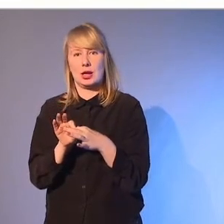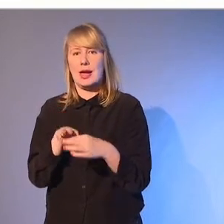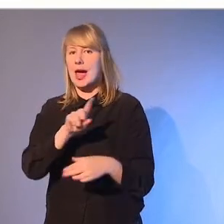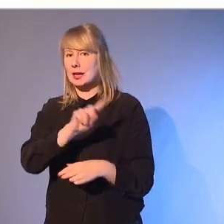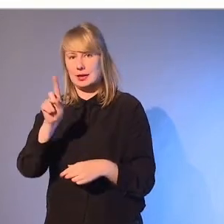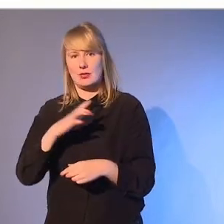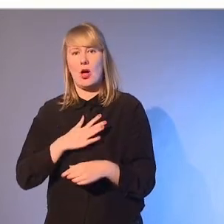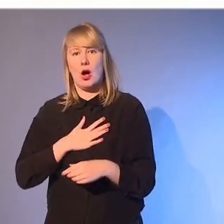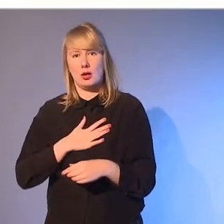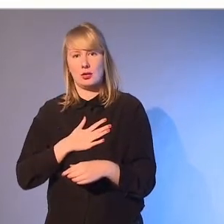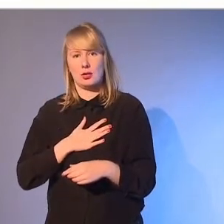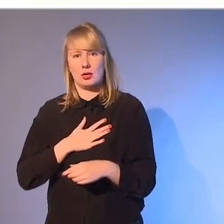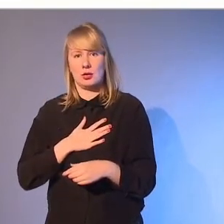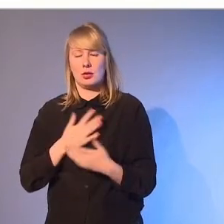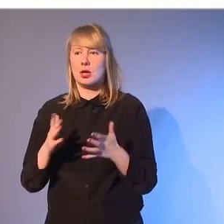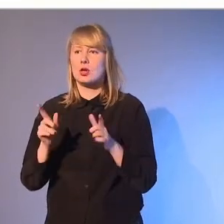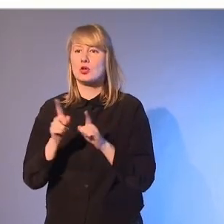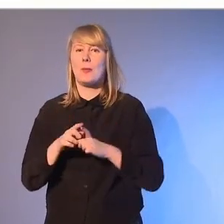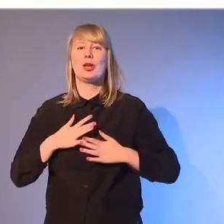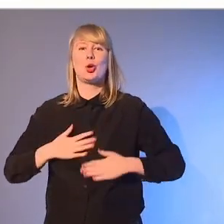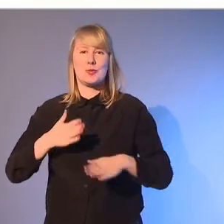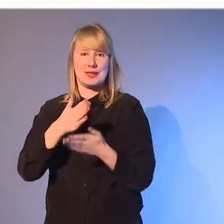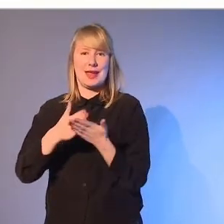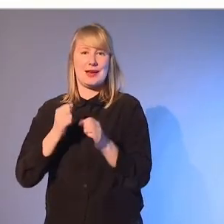vi kan nesten snakke om at det en slags kroppsdel.